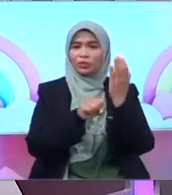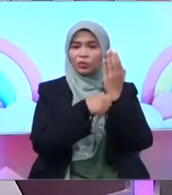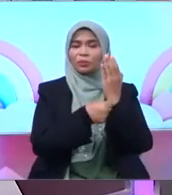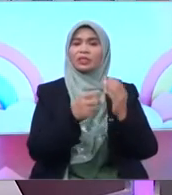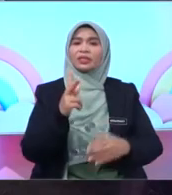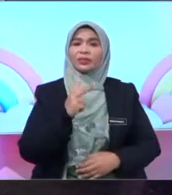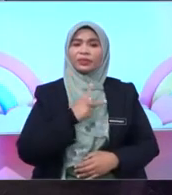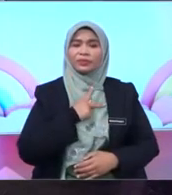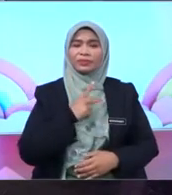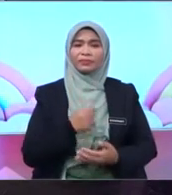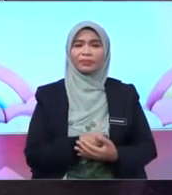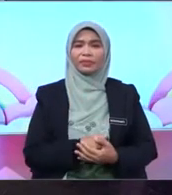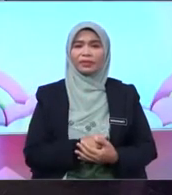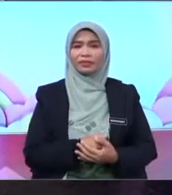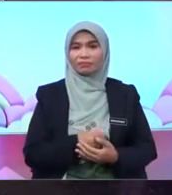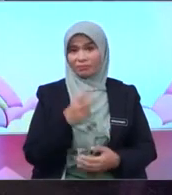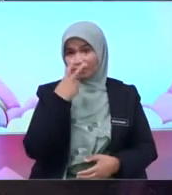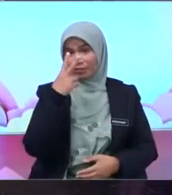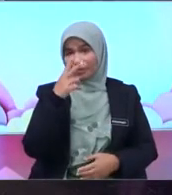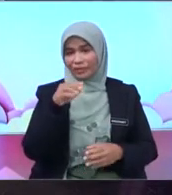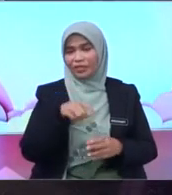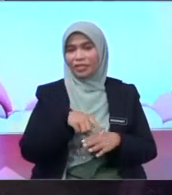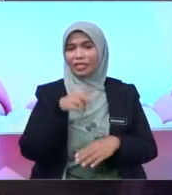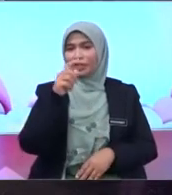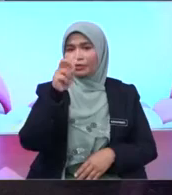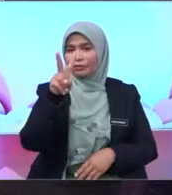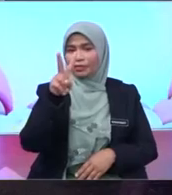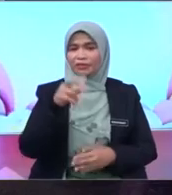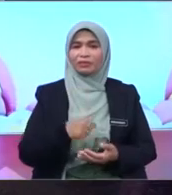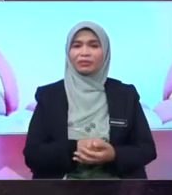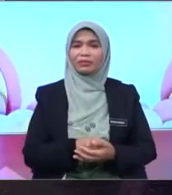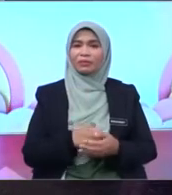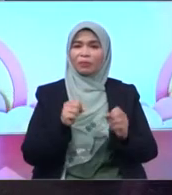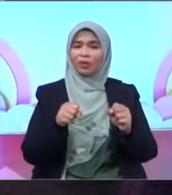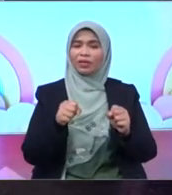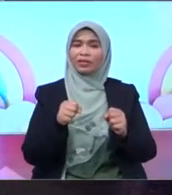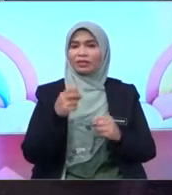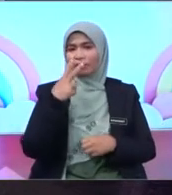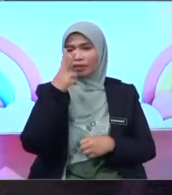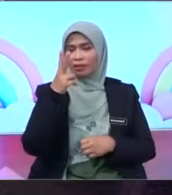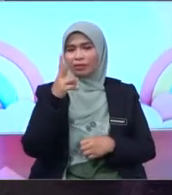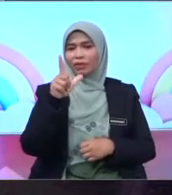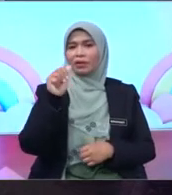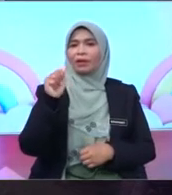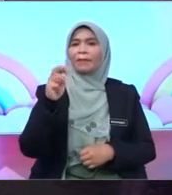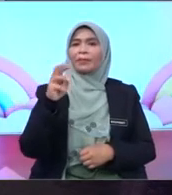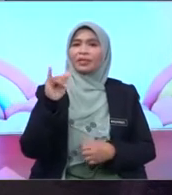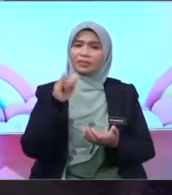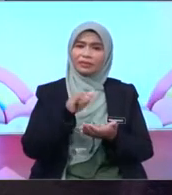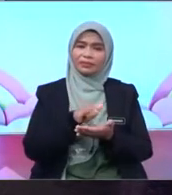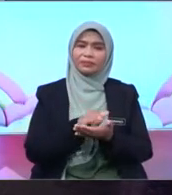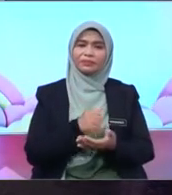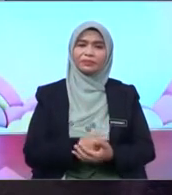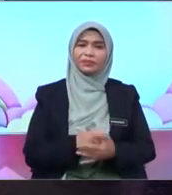Macam mane anda semua melihat jika CCTV Anda adpaita nyantai terjadi boleh layari laman sesawang berikut